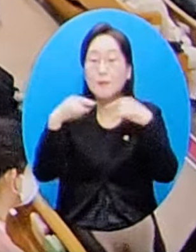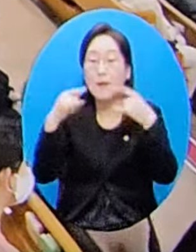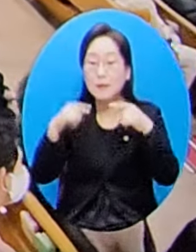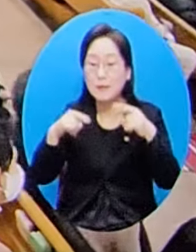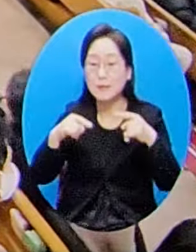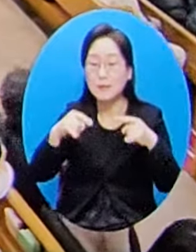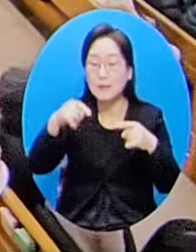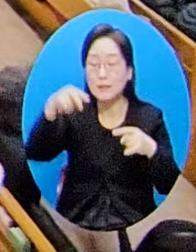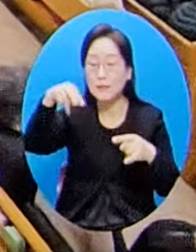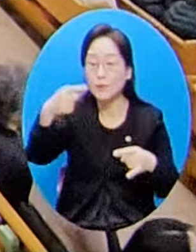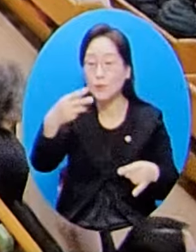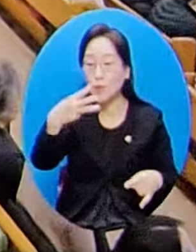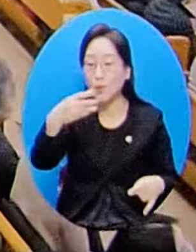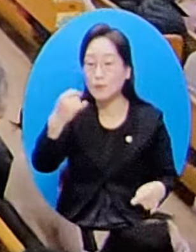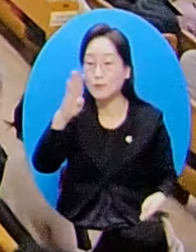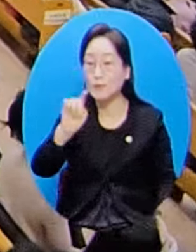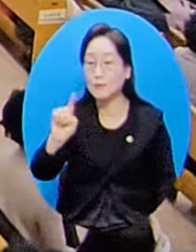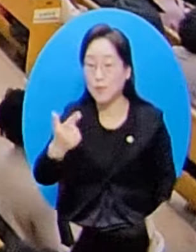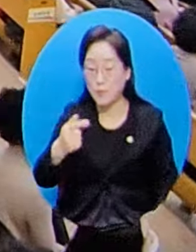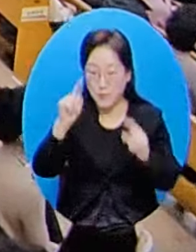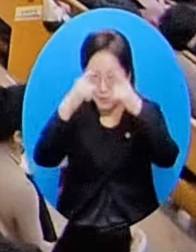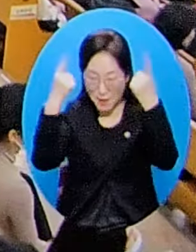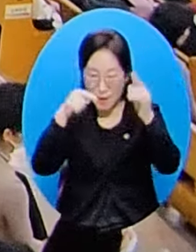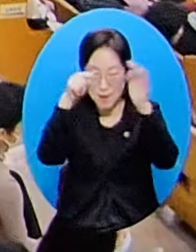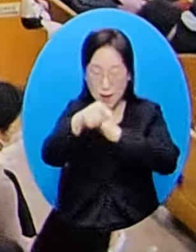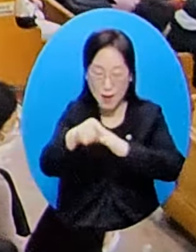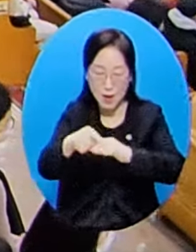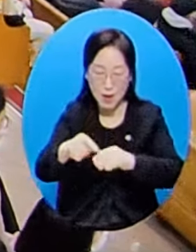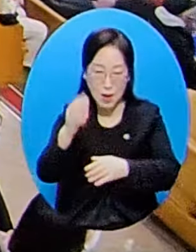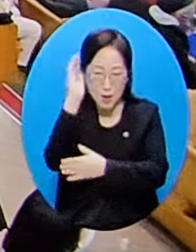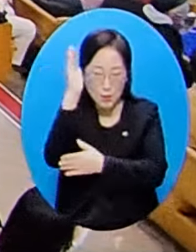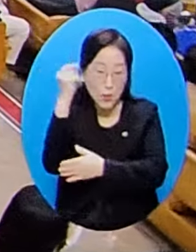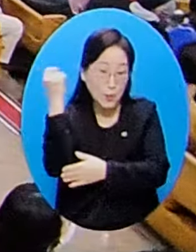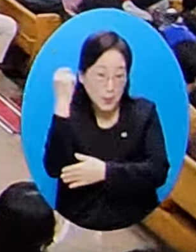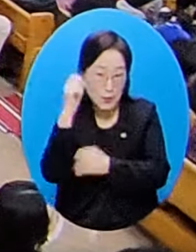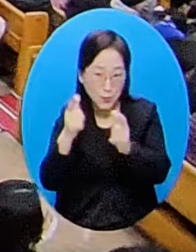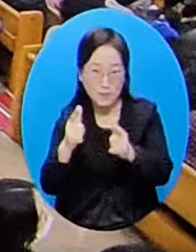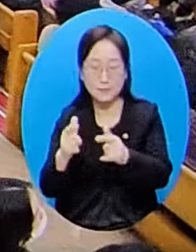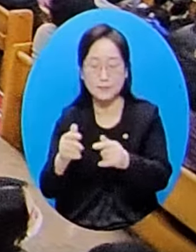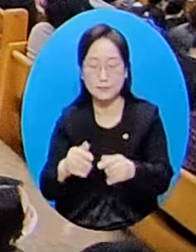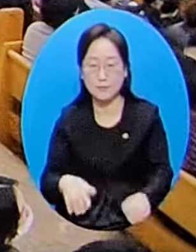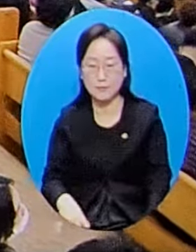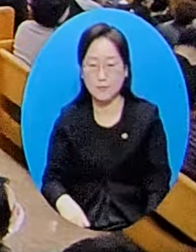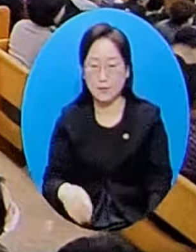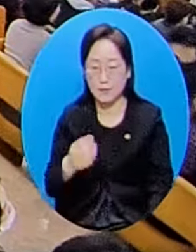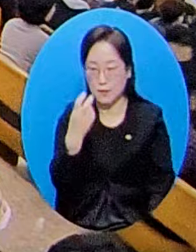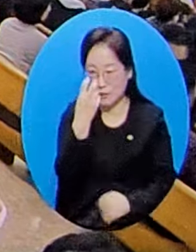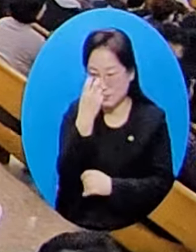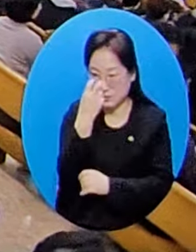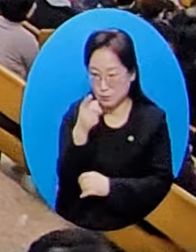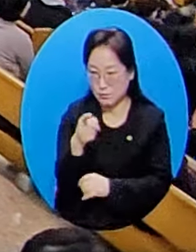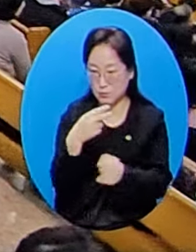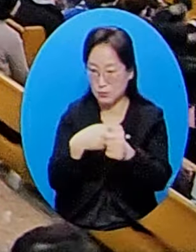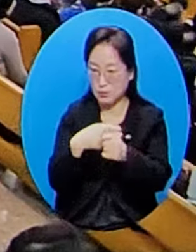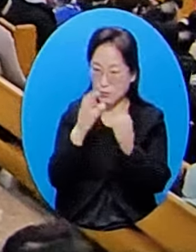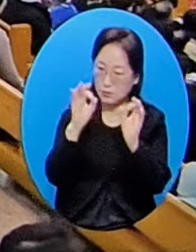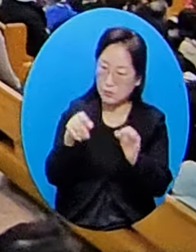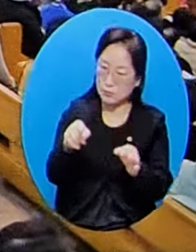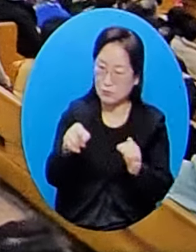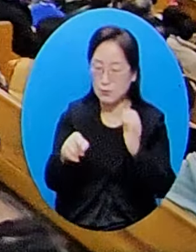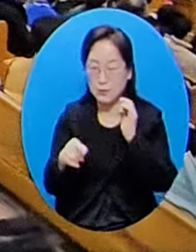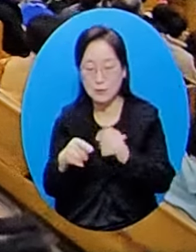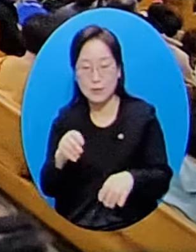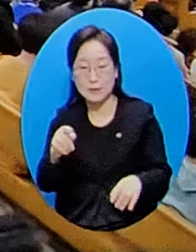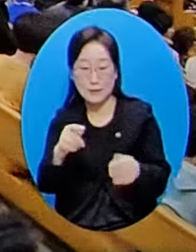이제 가서 강좌를 들은 기회가 있었는데 거기 있을 때 가면 보니까 미 해군이 와서 주둔해 있었어요. 그들에게